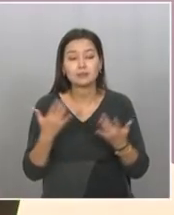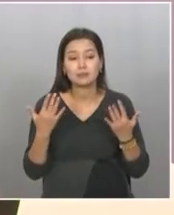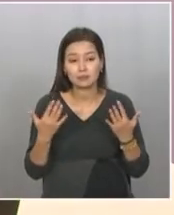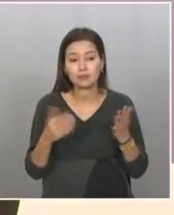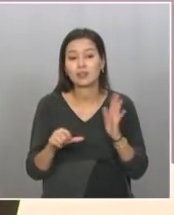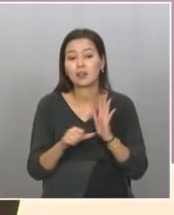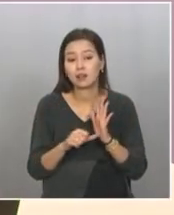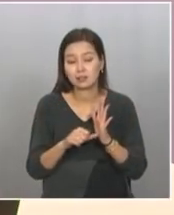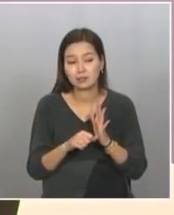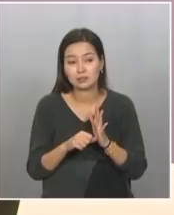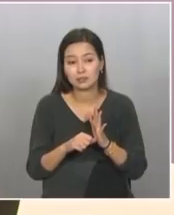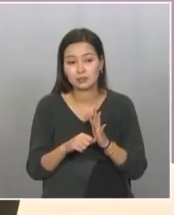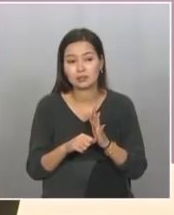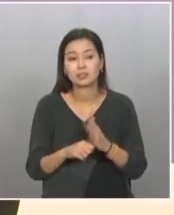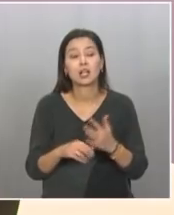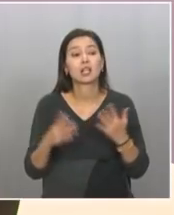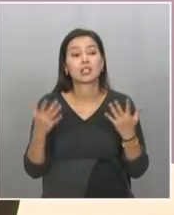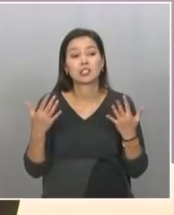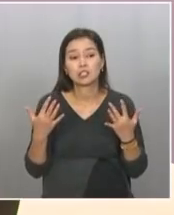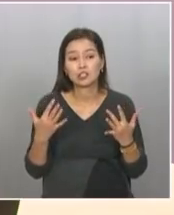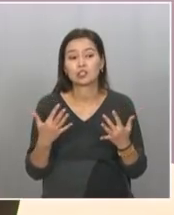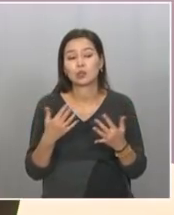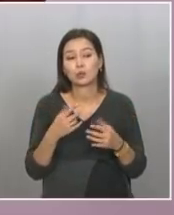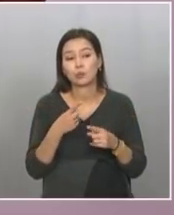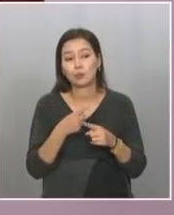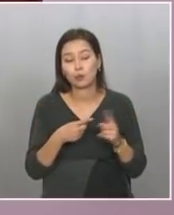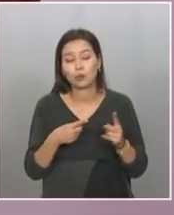бөлікке бөлінген. Ал неше бөлігі боялған?